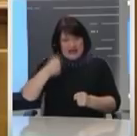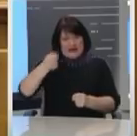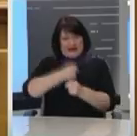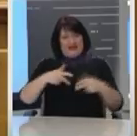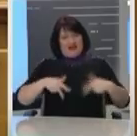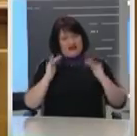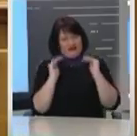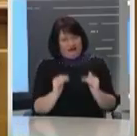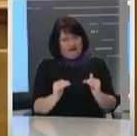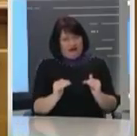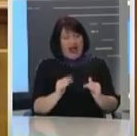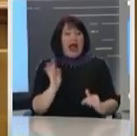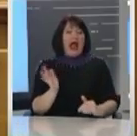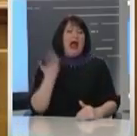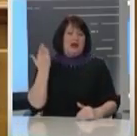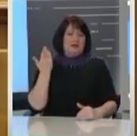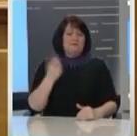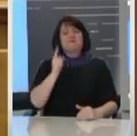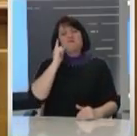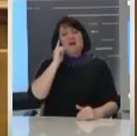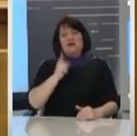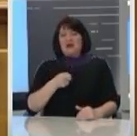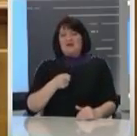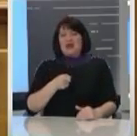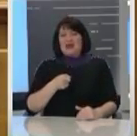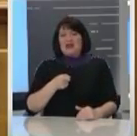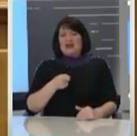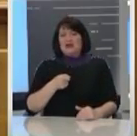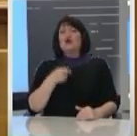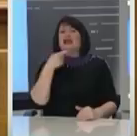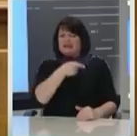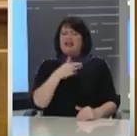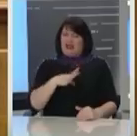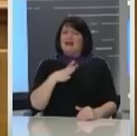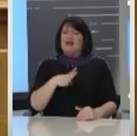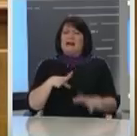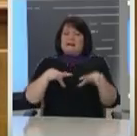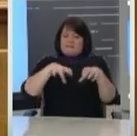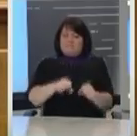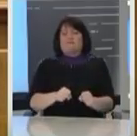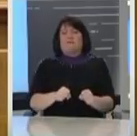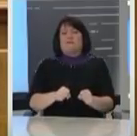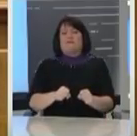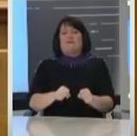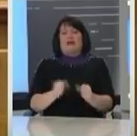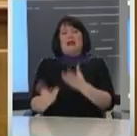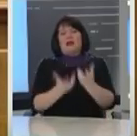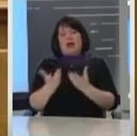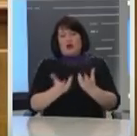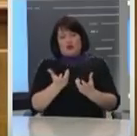2018, κάτι που αντιλαμβάνομαι ότι είναι αυτός σκοπός για εσάς, και για τον κυβερνητικό σας